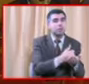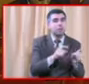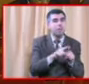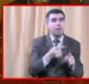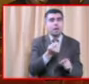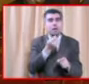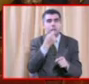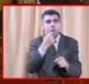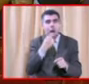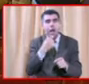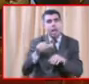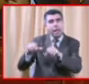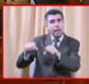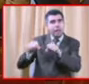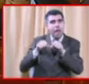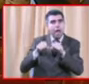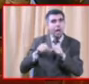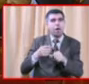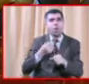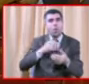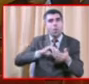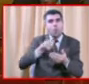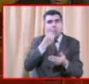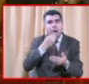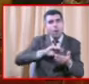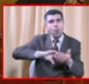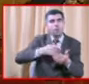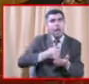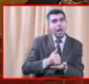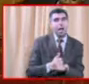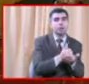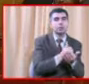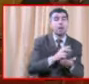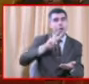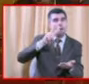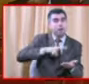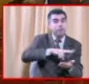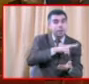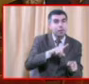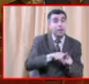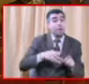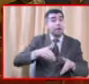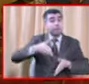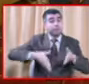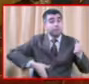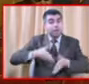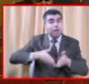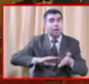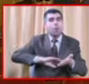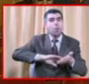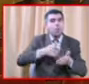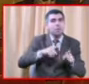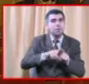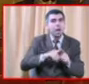والأدوية والأغطية، إيواء المؤقت للمنكوبين، بناء وترميم القناطر والطرق، إعفاء المواطنين